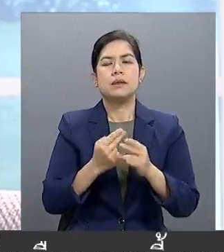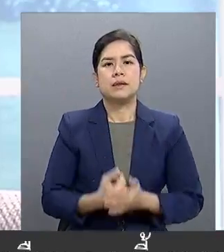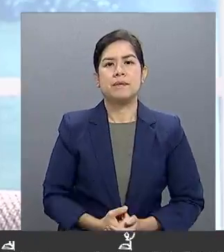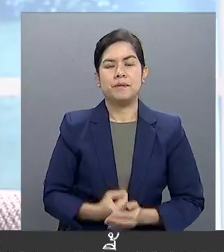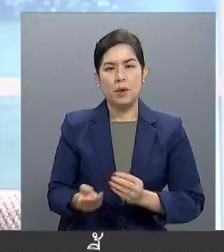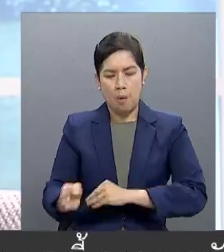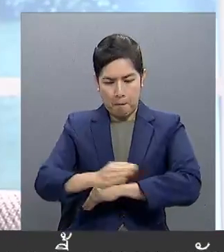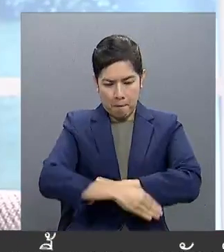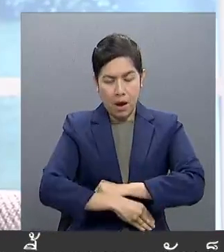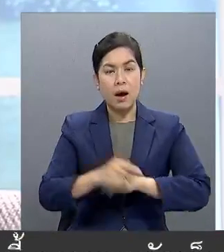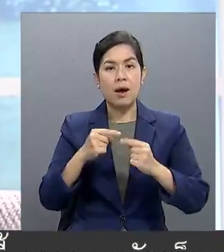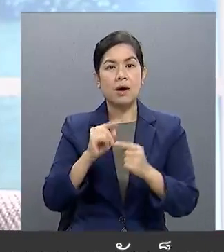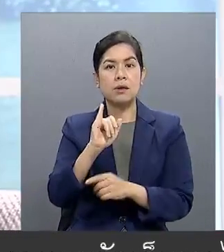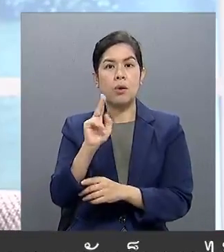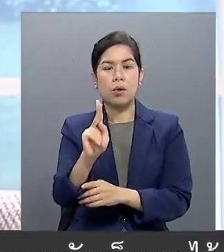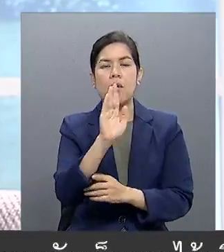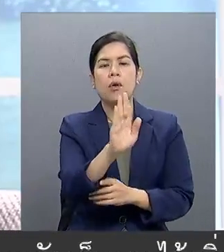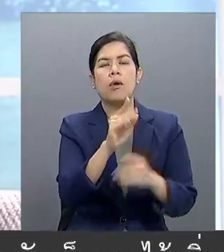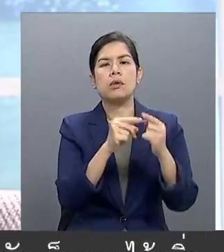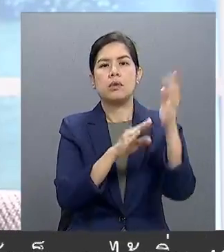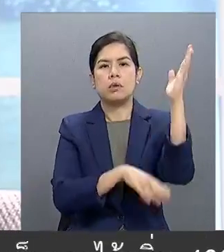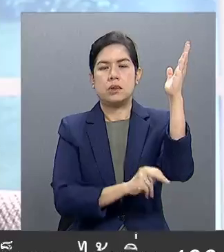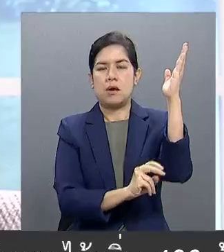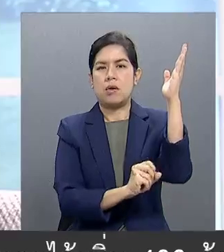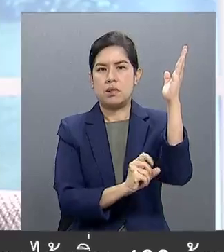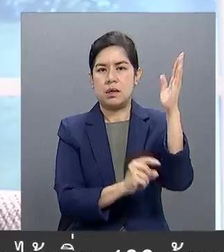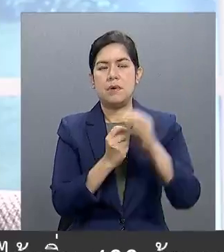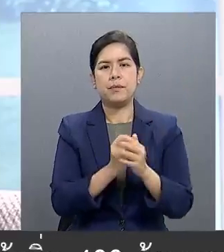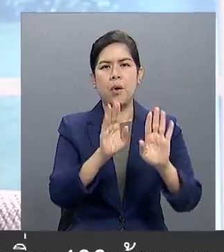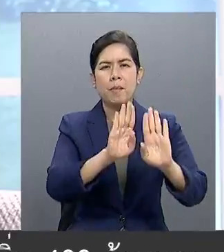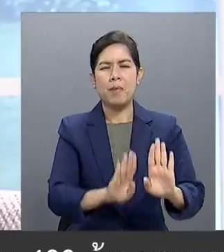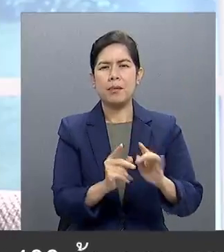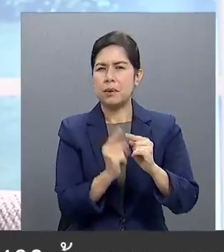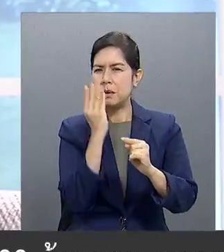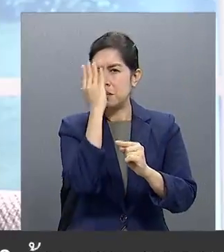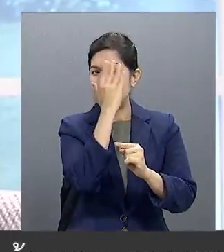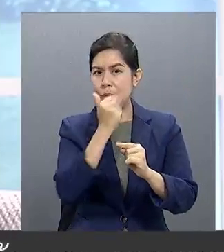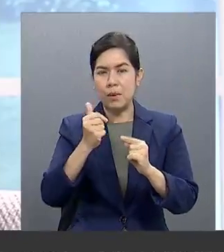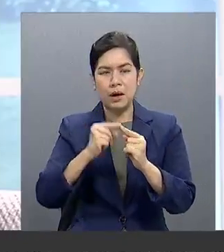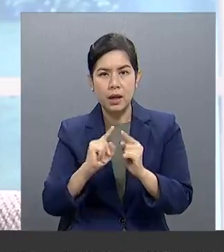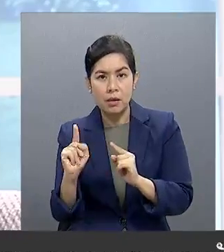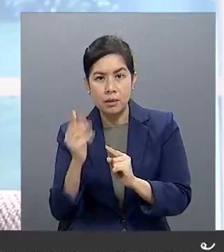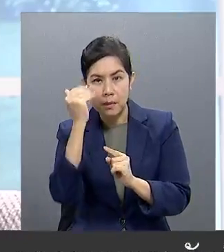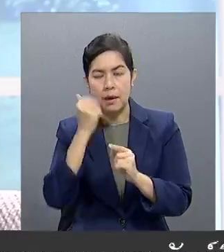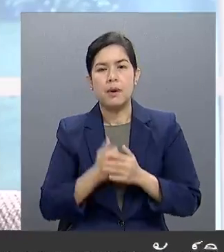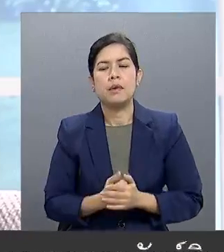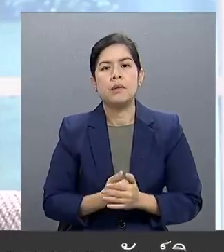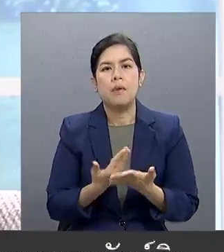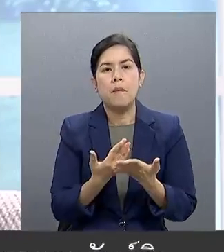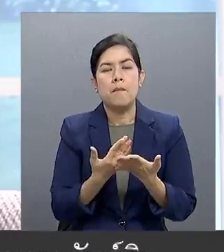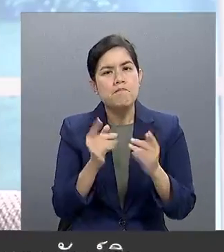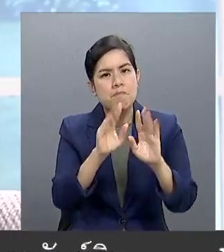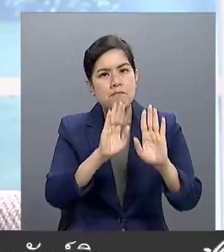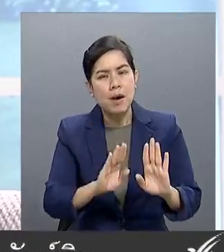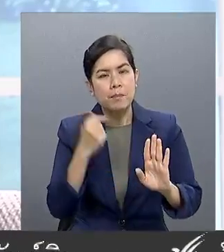นครศรีธรรมราชนะครับนอกจากจะเป็นผ้ายกที่งดงามแล้วก็ยังมีการทำแบบต่อยอดครับนำไป